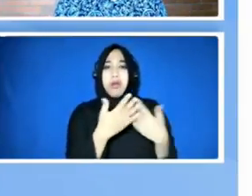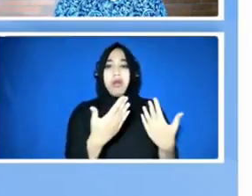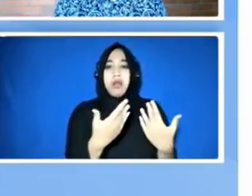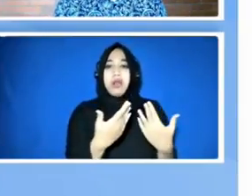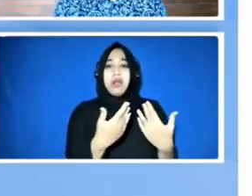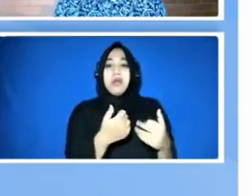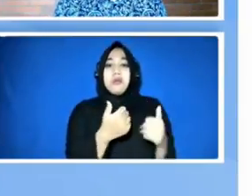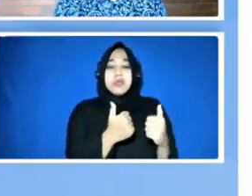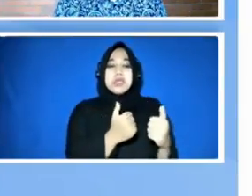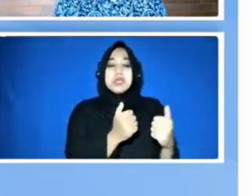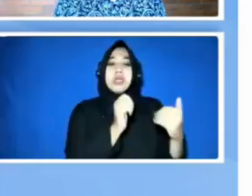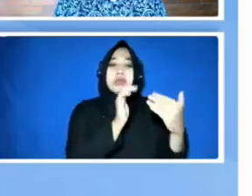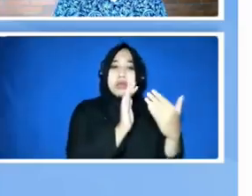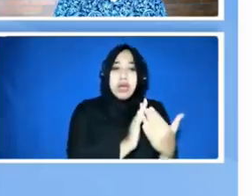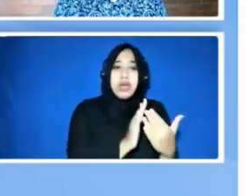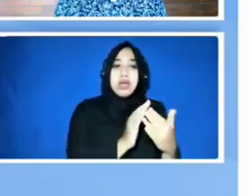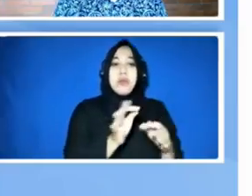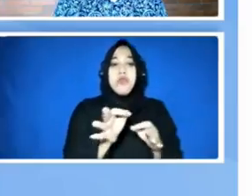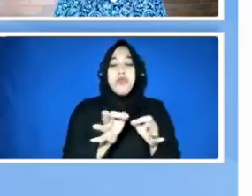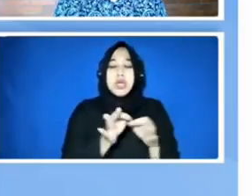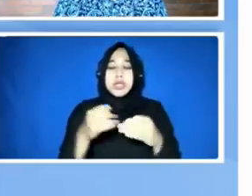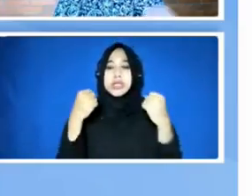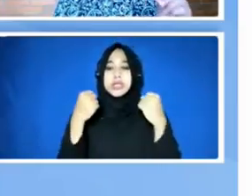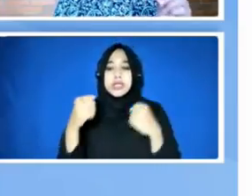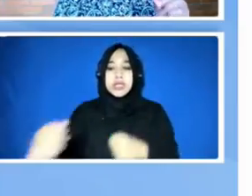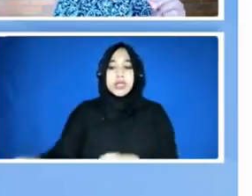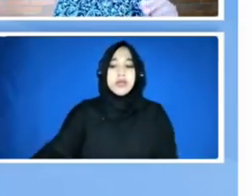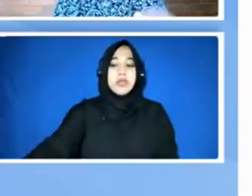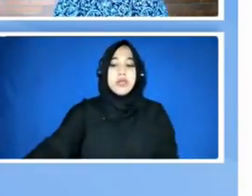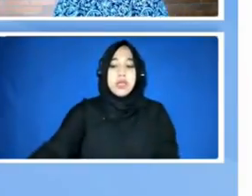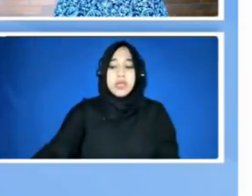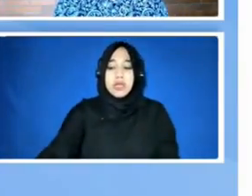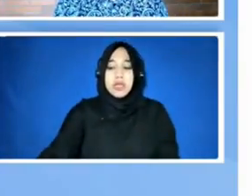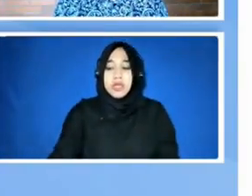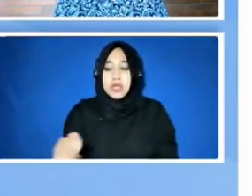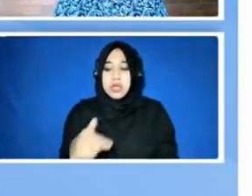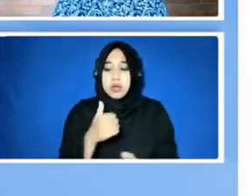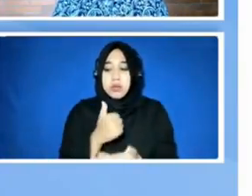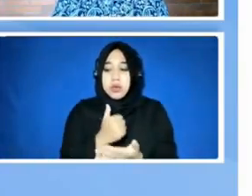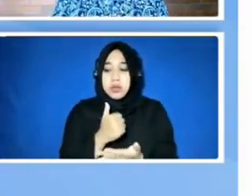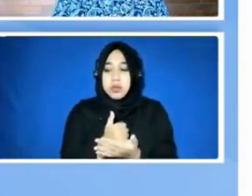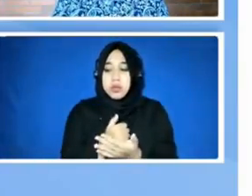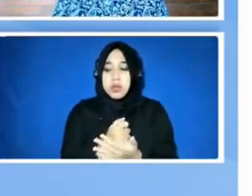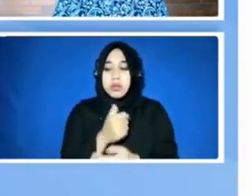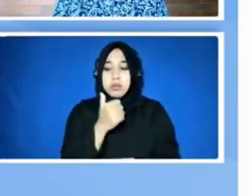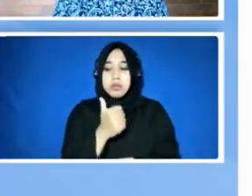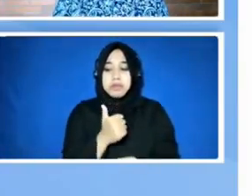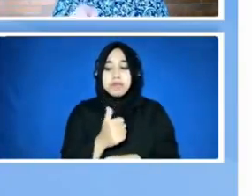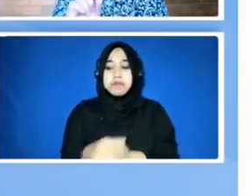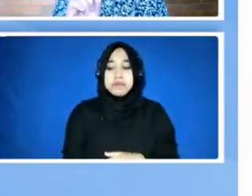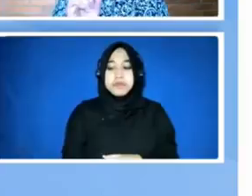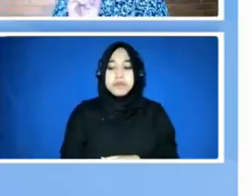bisa ditangani oleh fasilitas kesehatan. Jadi ini yang sangat menentukan sebenarnya. Nah,